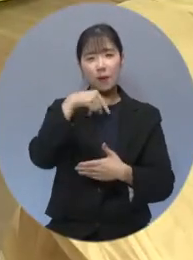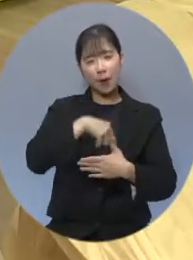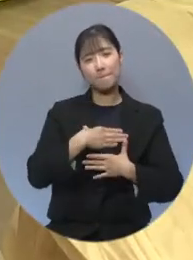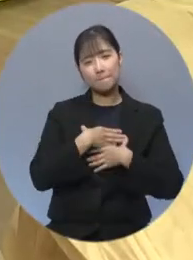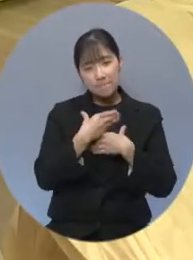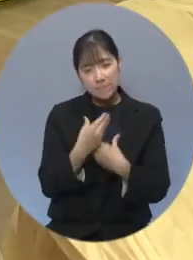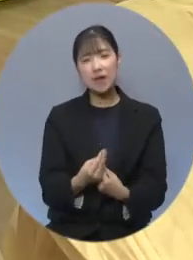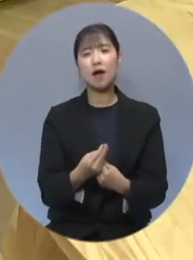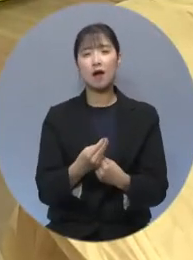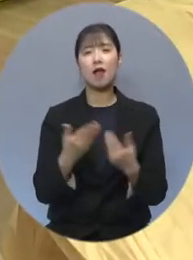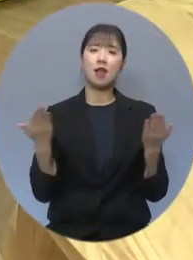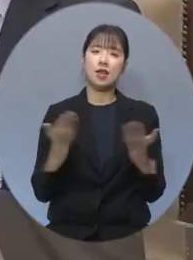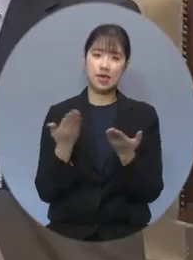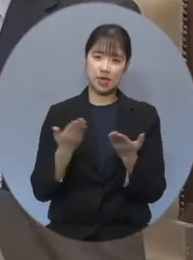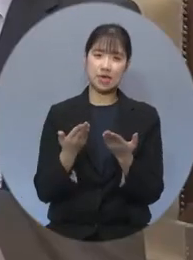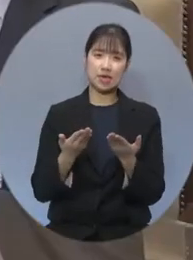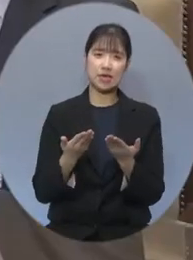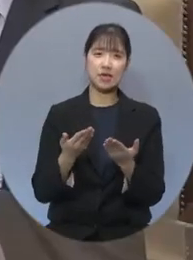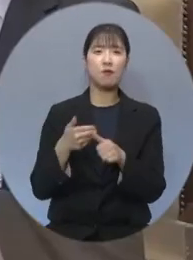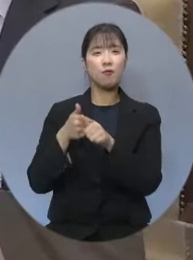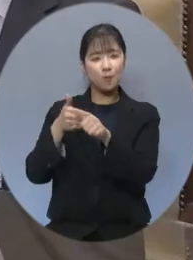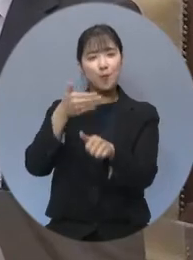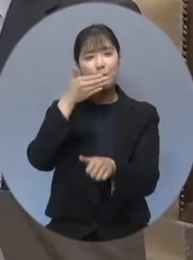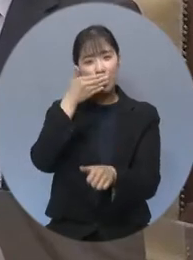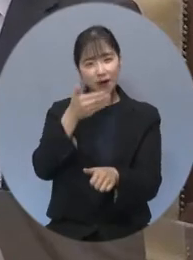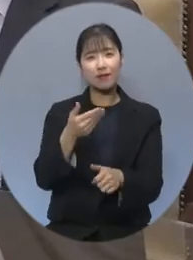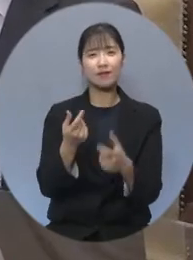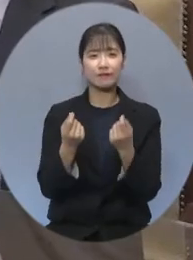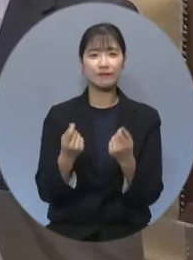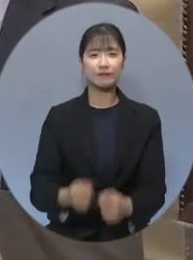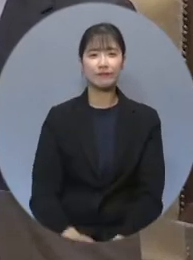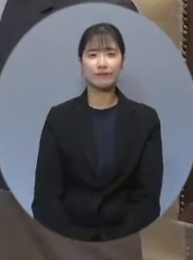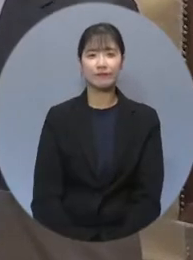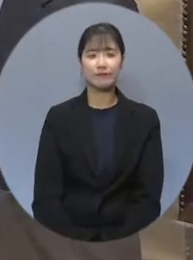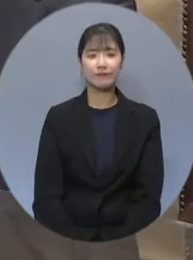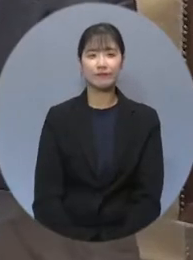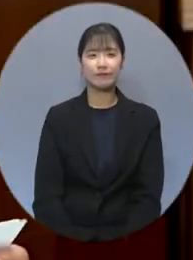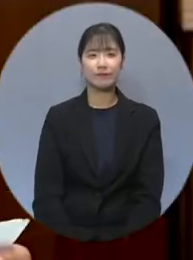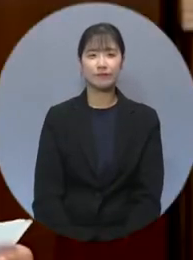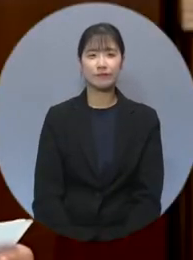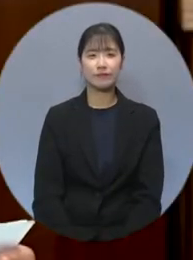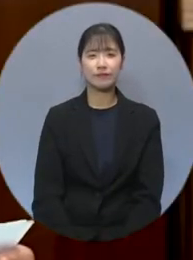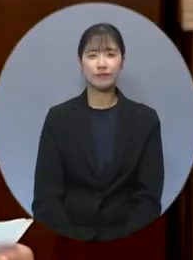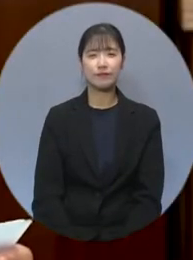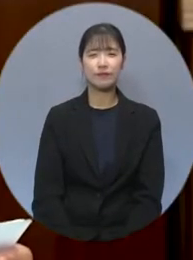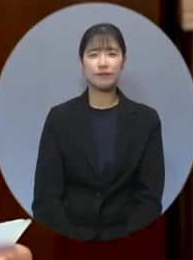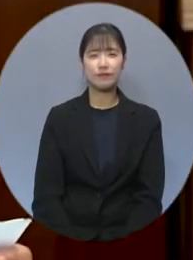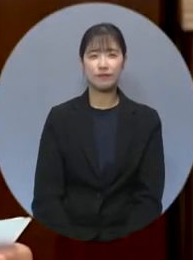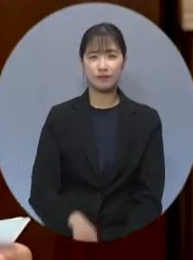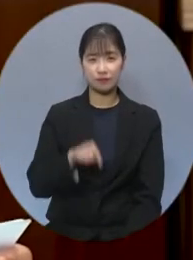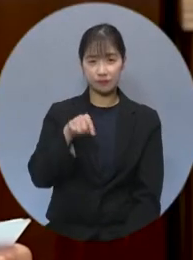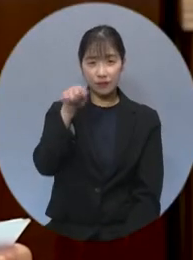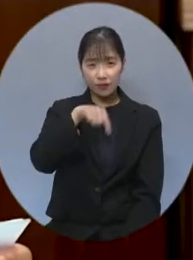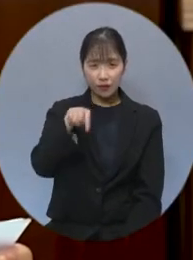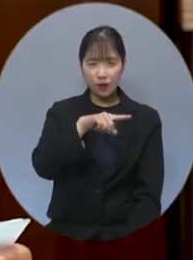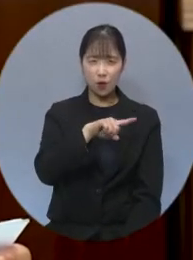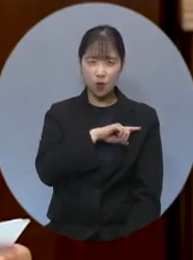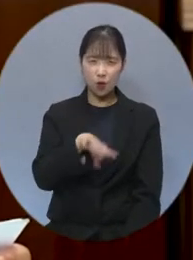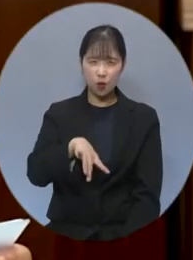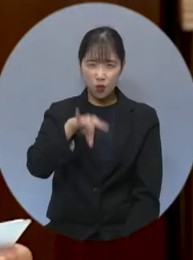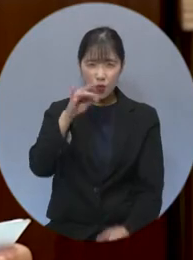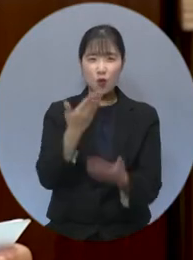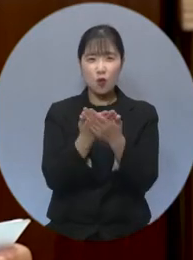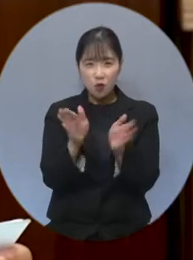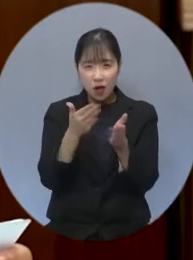놓고 이러실 수 있도록 이런 시스템을 갖춰놓고 있습니다. 예. 이 도내 최초로 나눔 곳간,